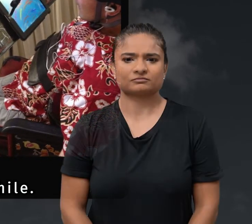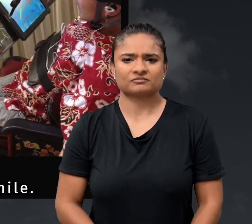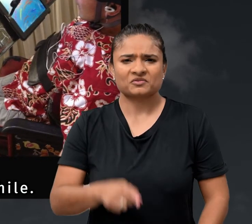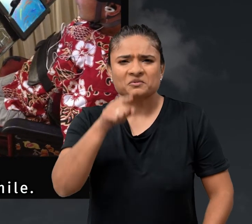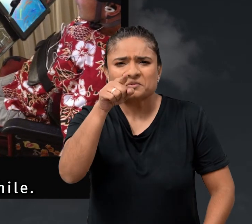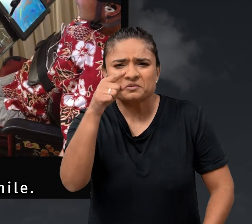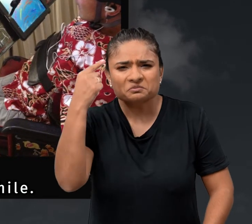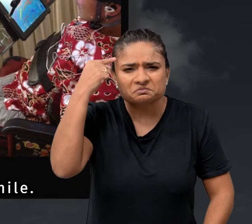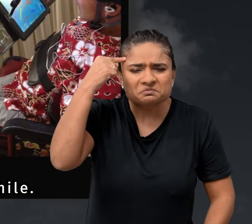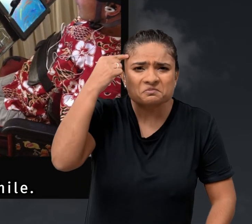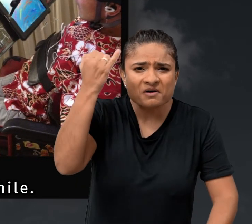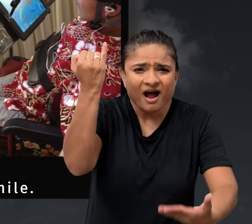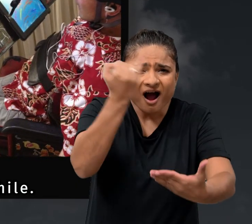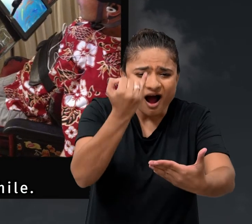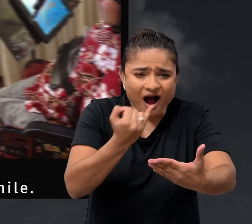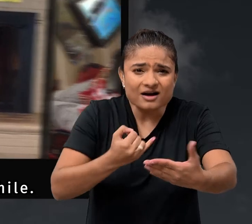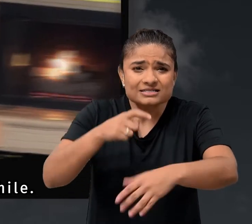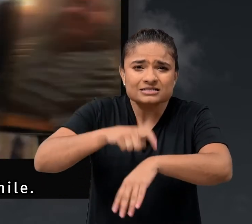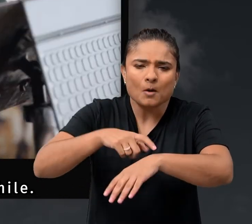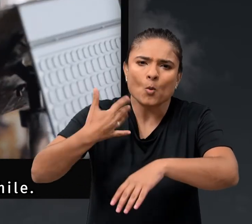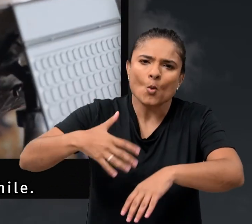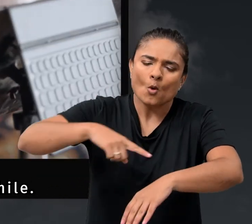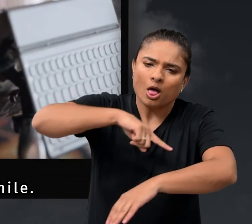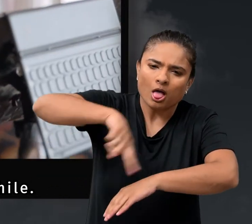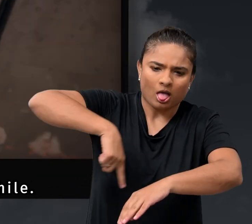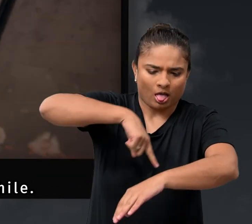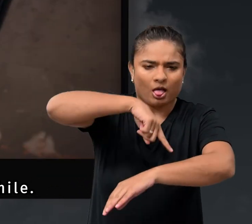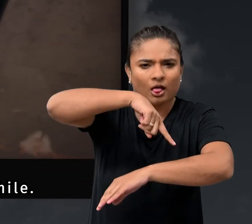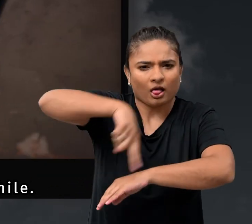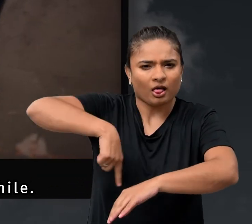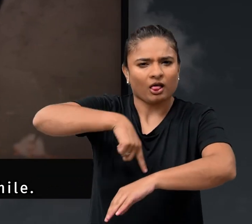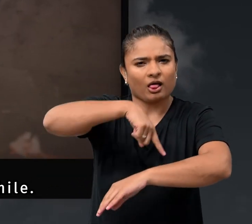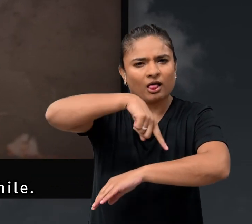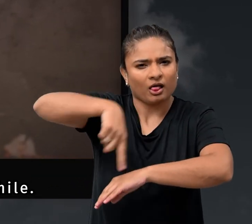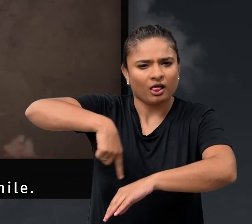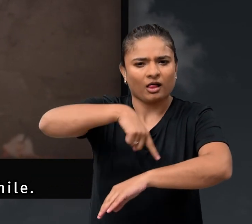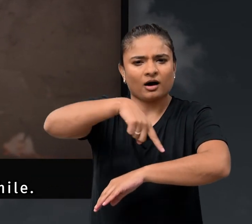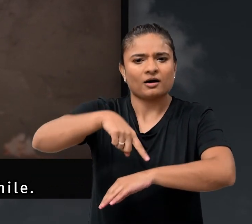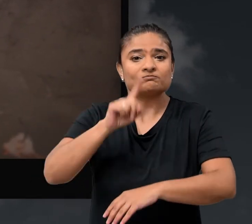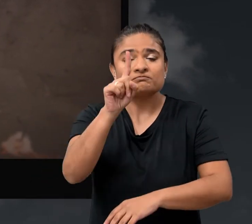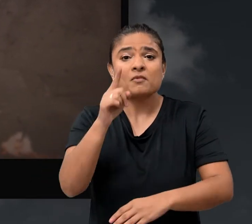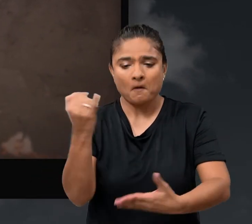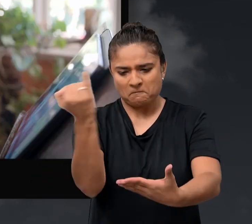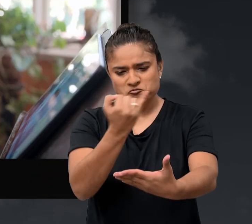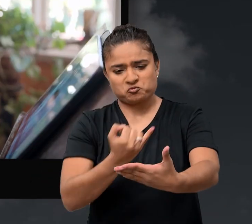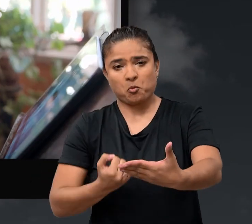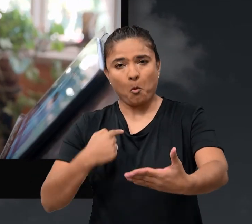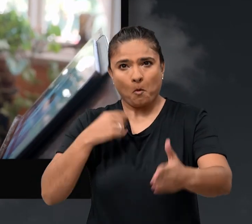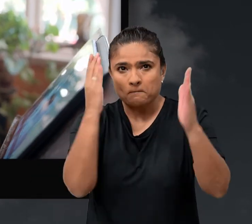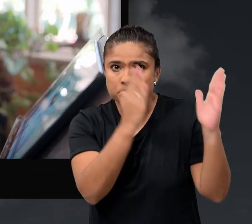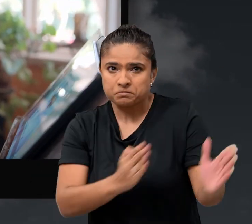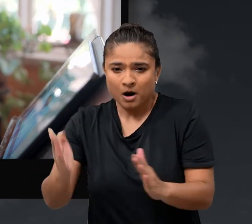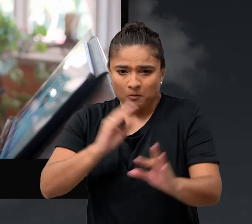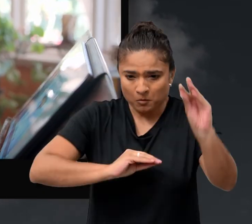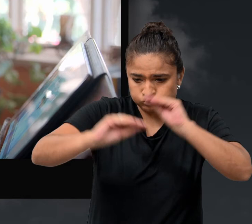Ik kan denk dat hier schilderij van mijn bijlag en